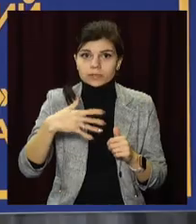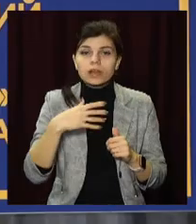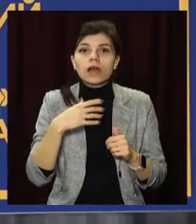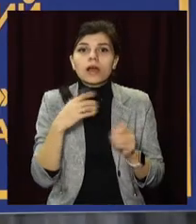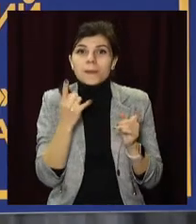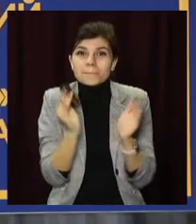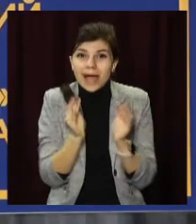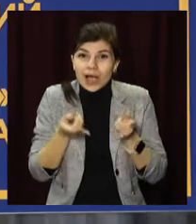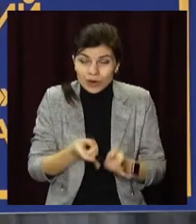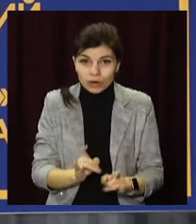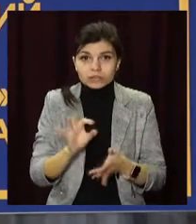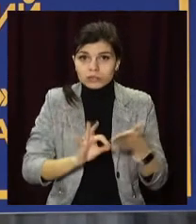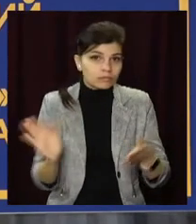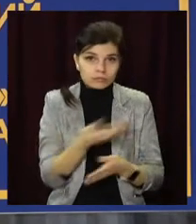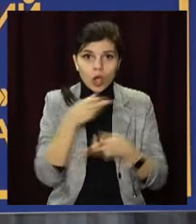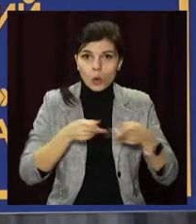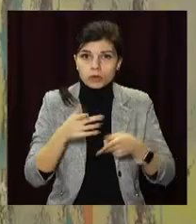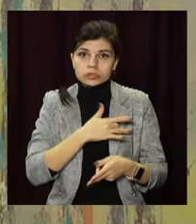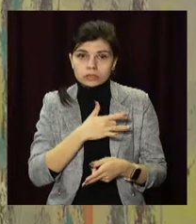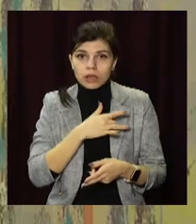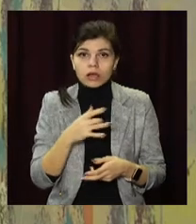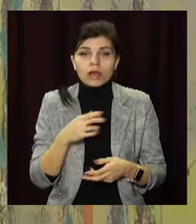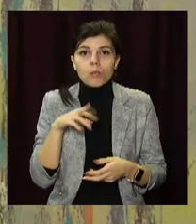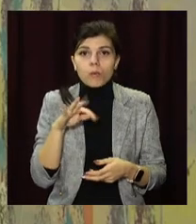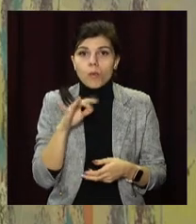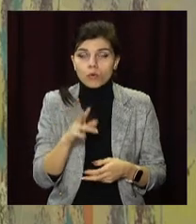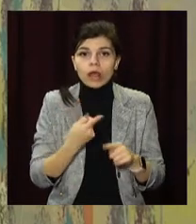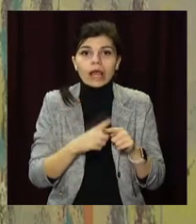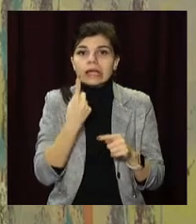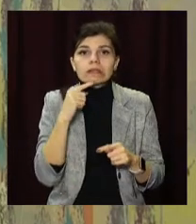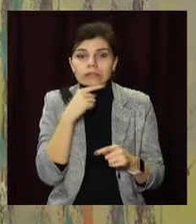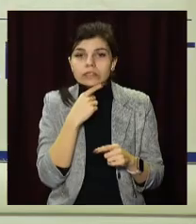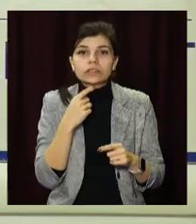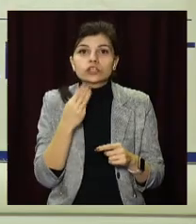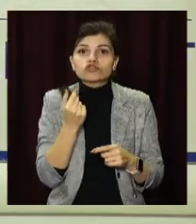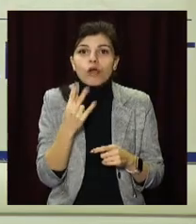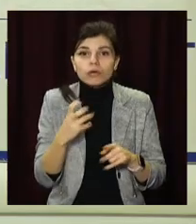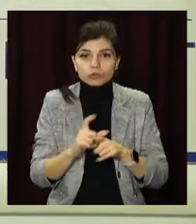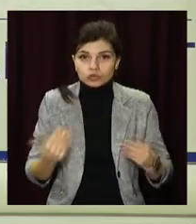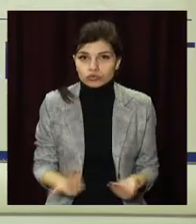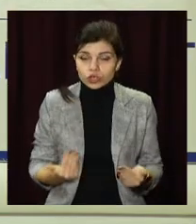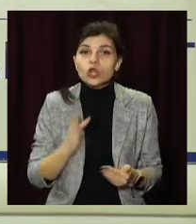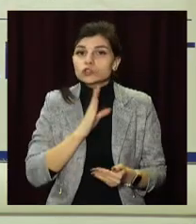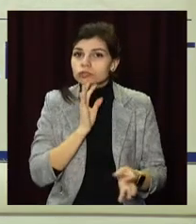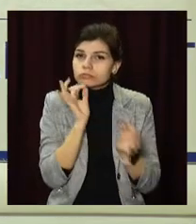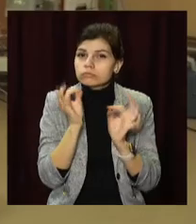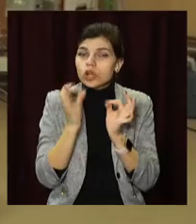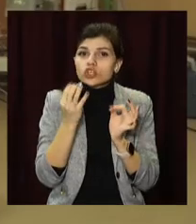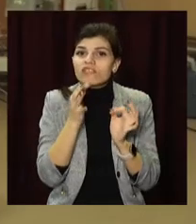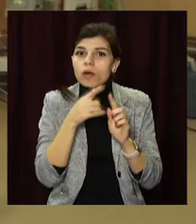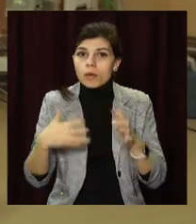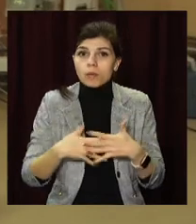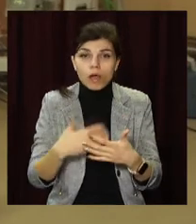рання операція – єдиний шанс для дитини вижити. Жінок консультують ще на етапі вагітності, і коли бачать проблему у плода, одразу після